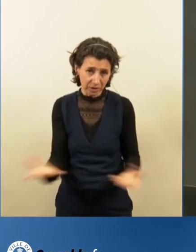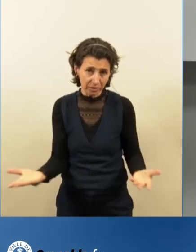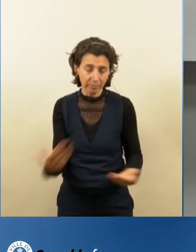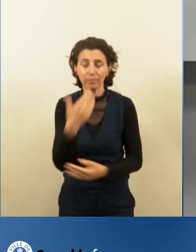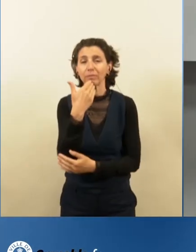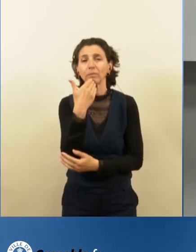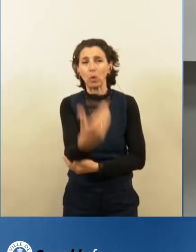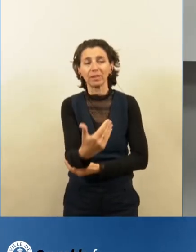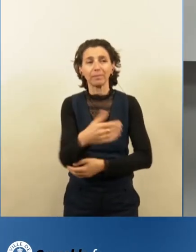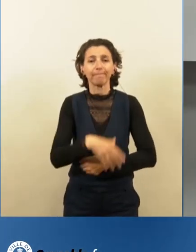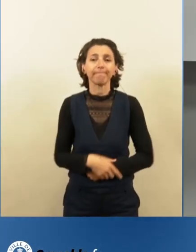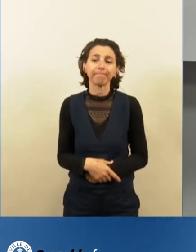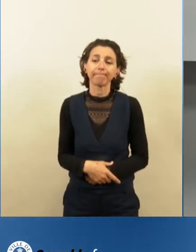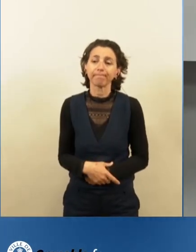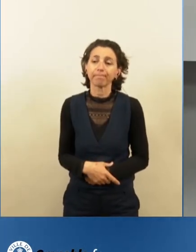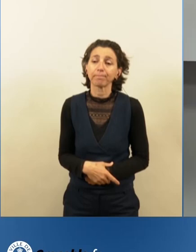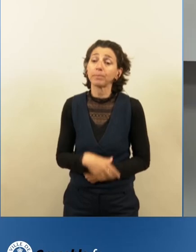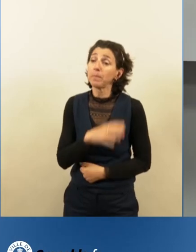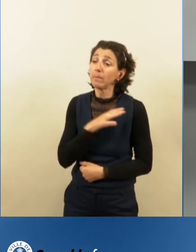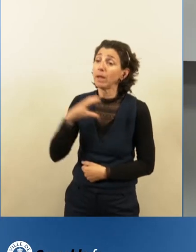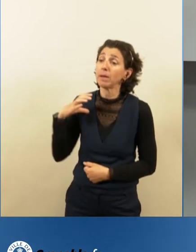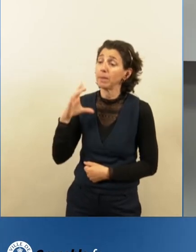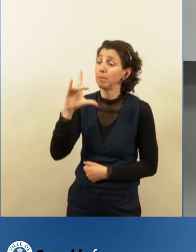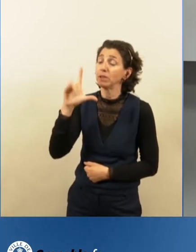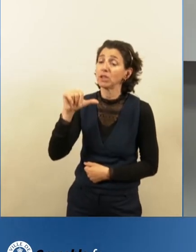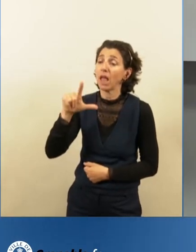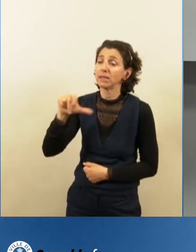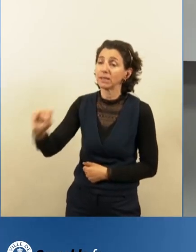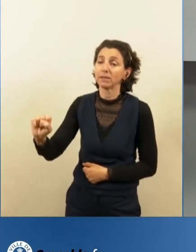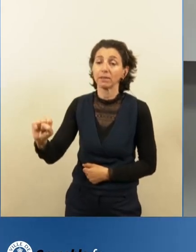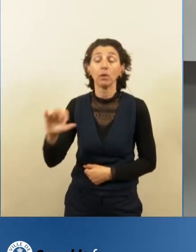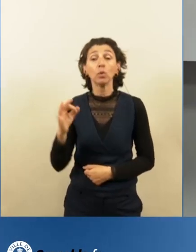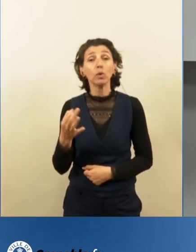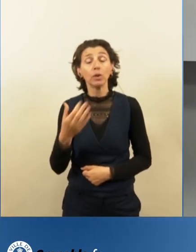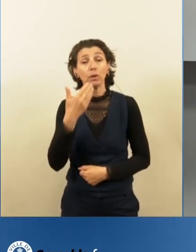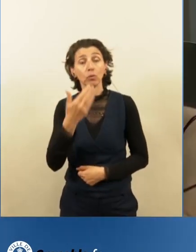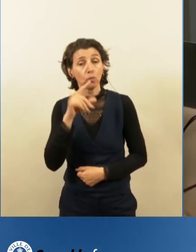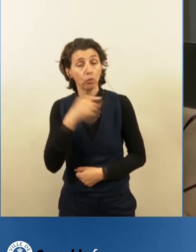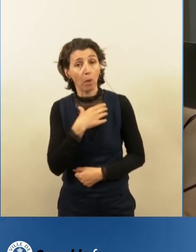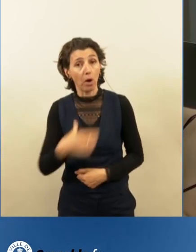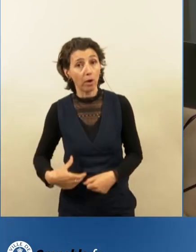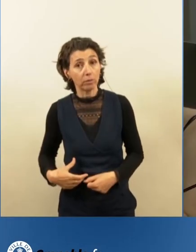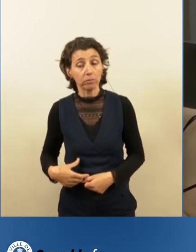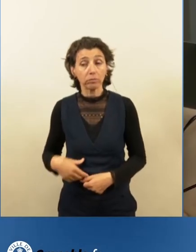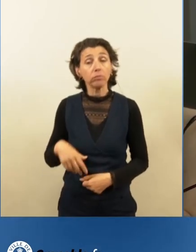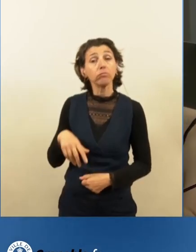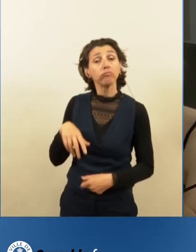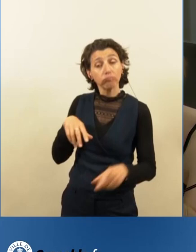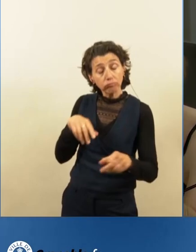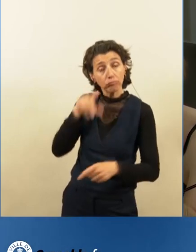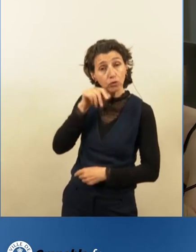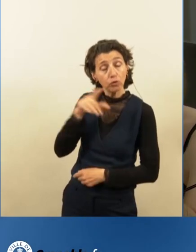merci Madame Chalas oui merci Monsieur le Maire vous avez raison monsieur juvaine